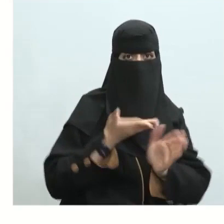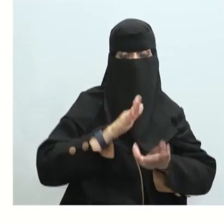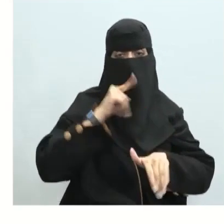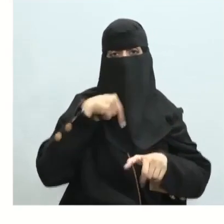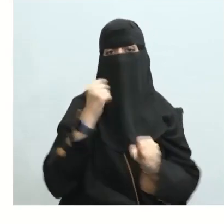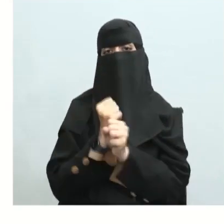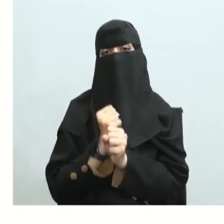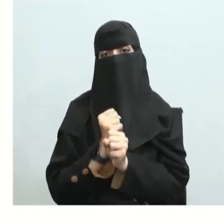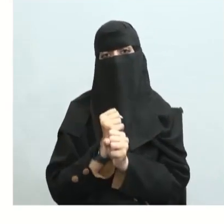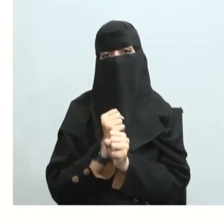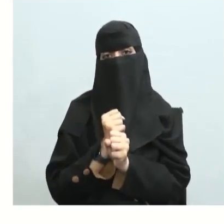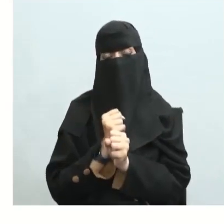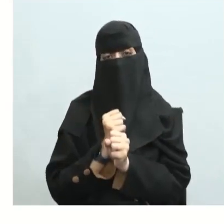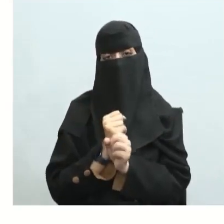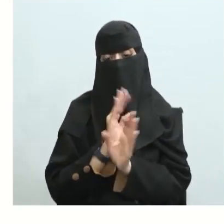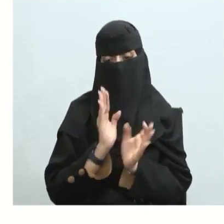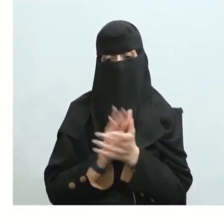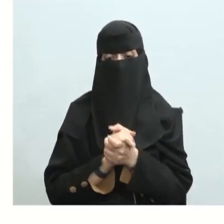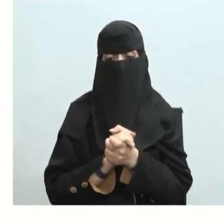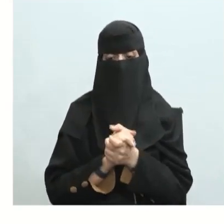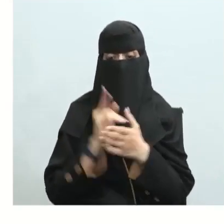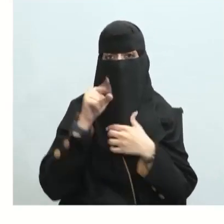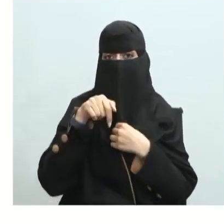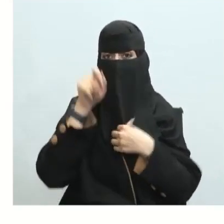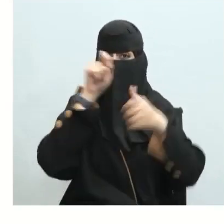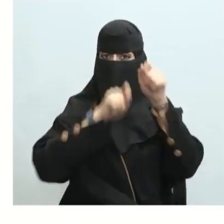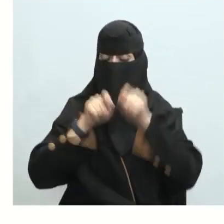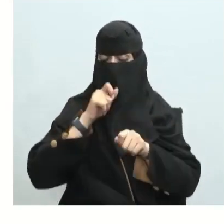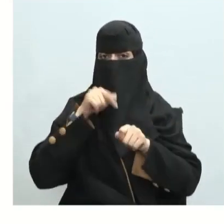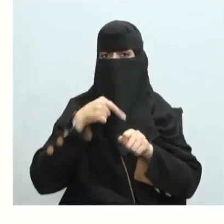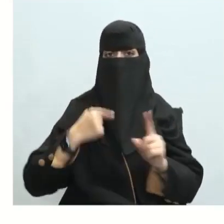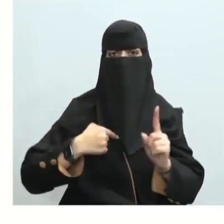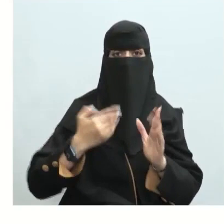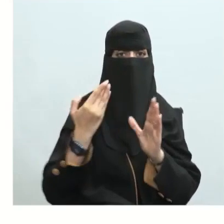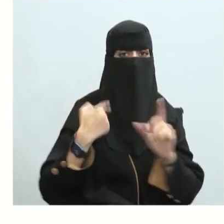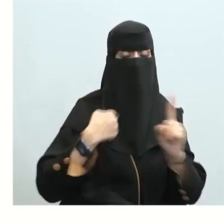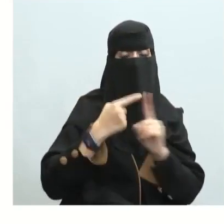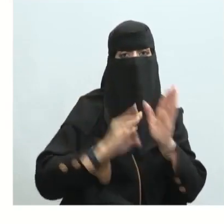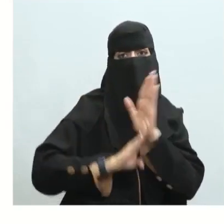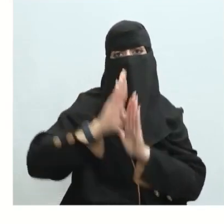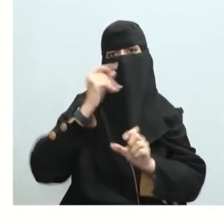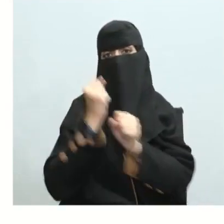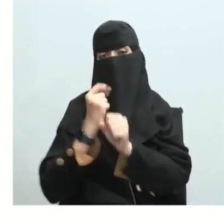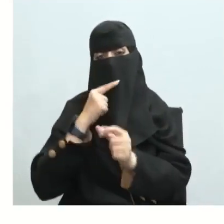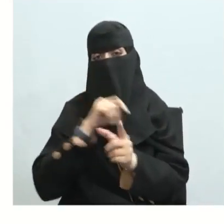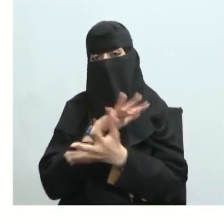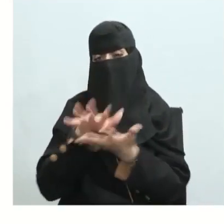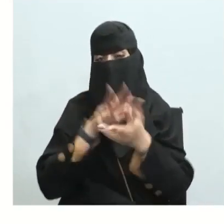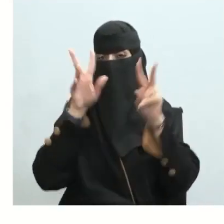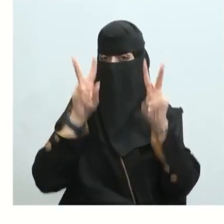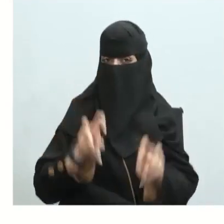موظفون لان معديها غالبا موظفون تستخدم لاغراض تطوير العمل وحل مشكلاته